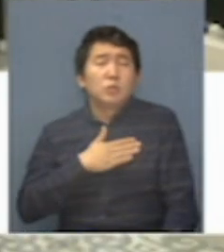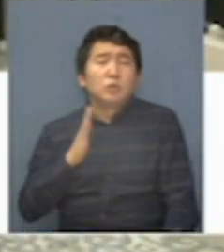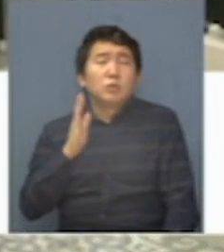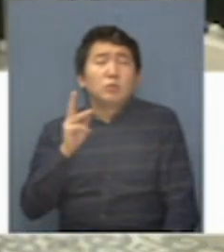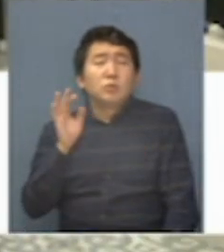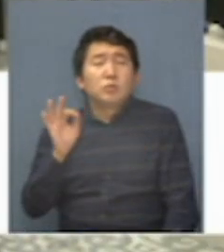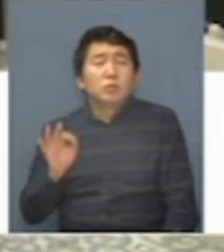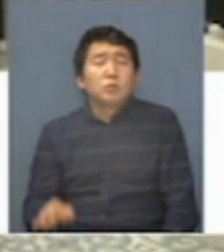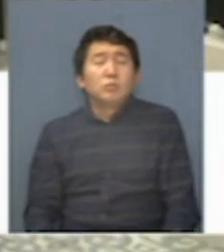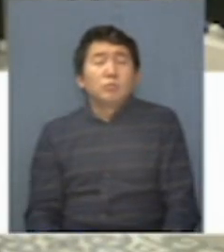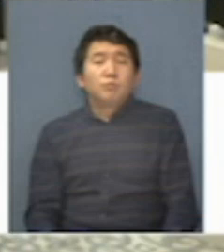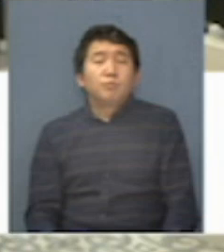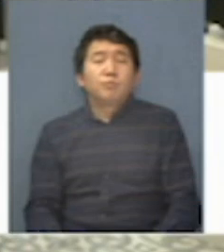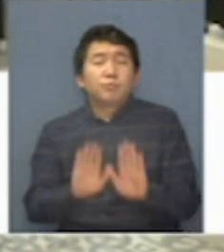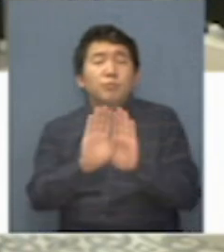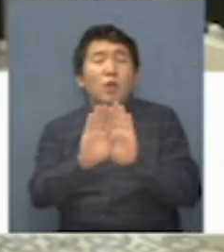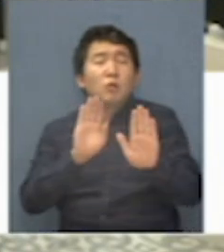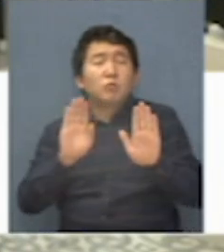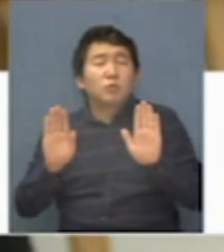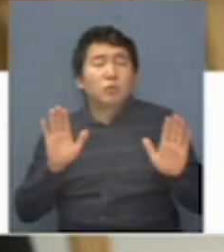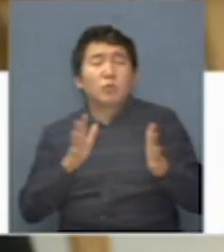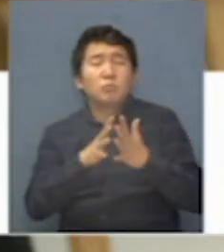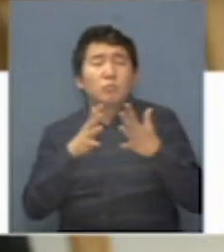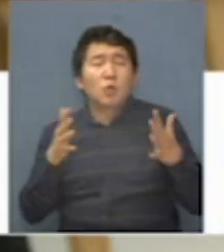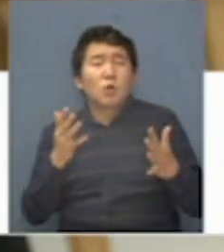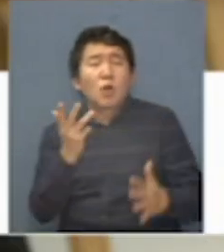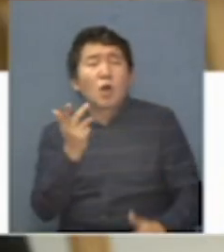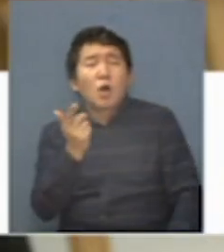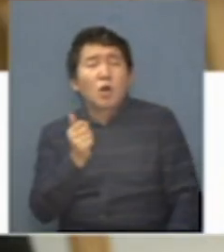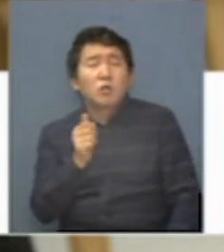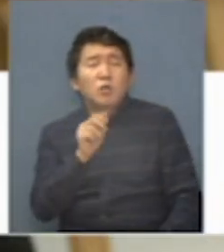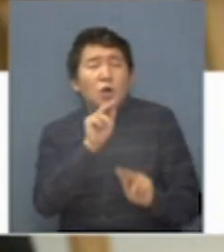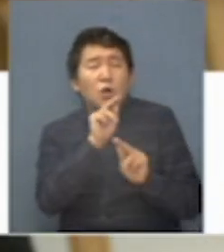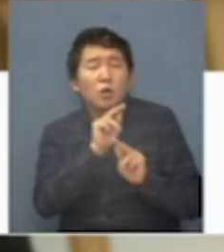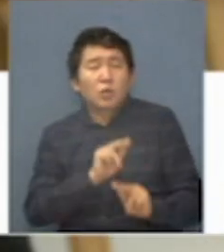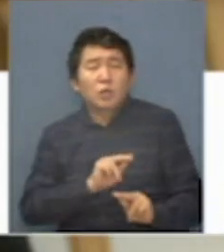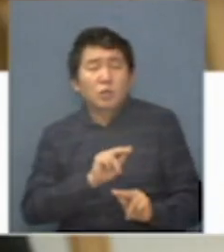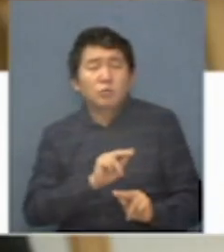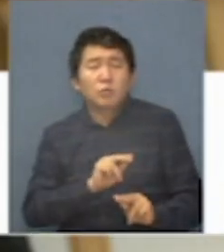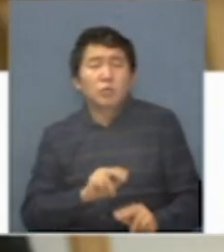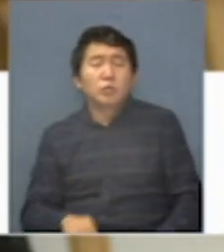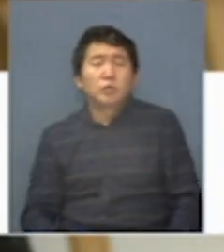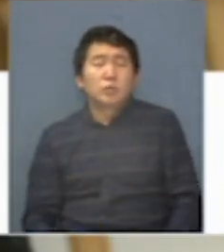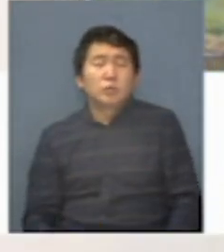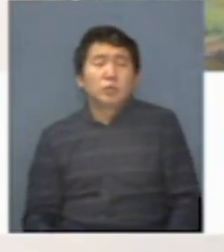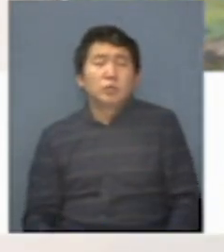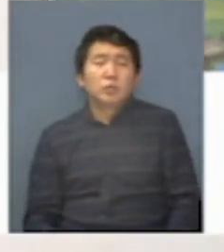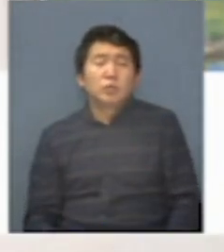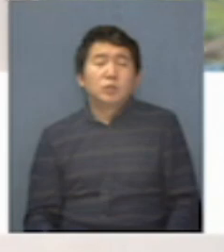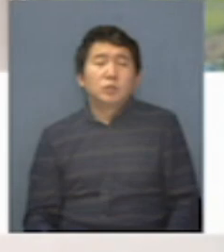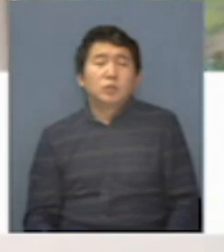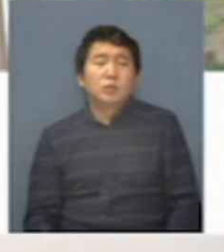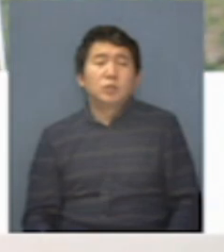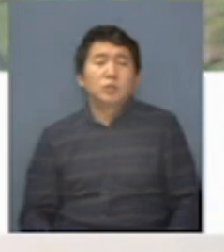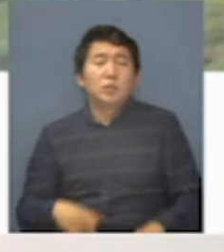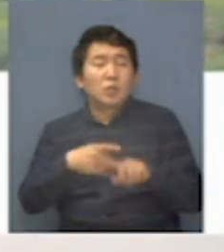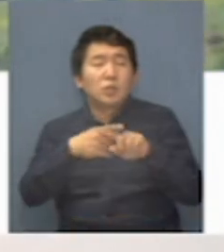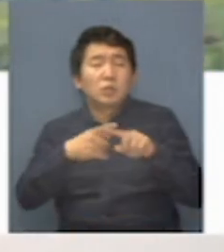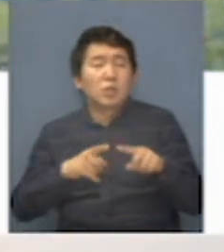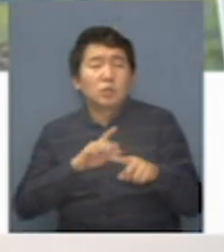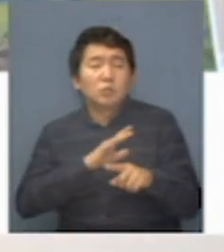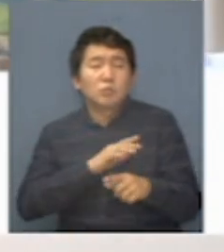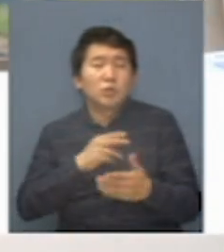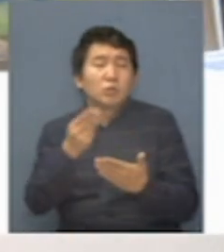На выставке представлено большое количество работ, выполненных в разнообразных жанрах и техниках. Часть из представленных полотен была